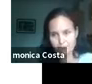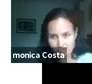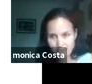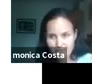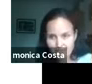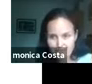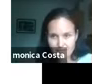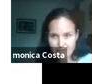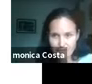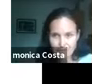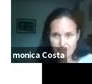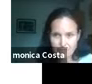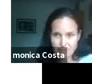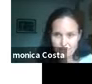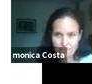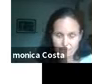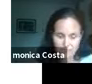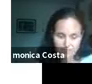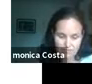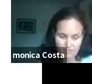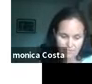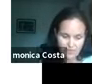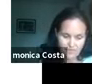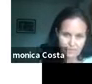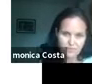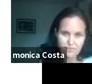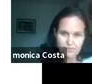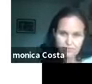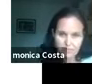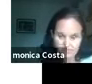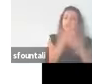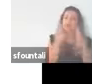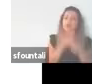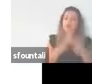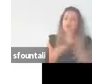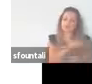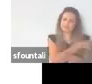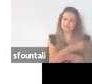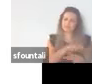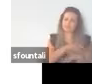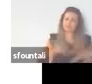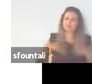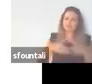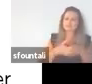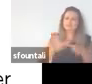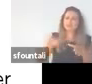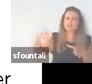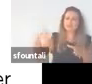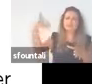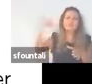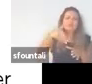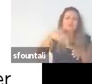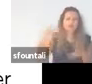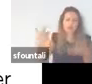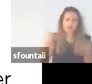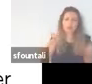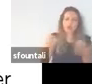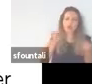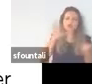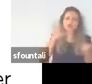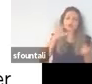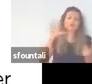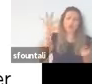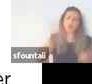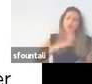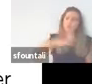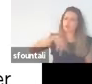campaign. Η Διεθνής Ανοσία είναι μια οργάνωση ανθρώπινων δικαιωμάτων και με αυτή την έννοια αυτό που κάνει κυριαρχά είναι να